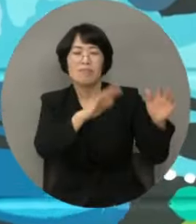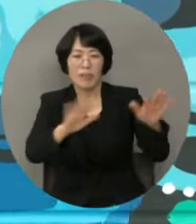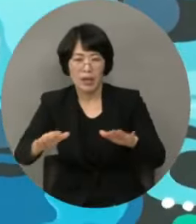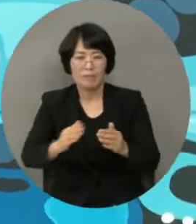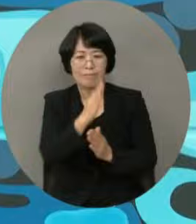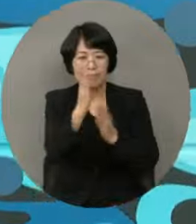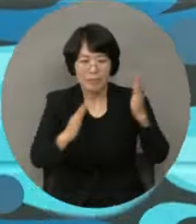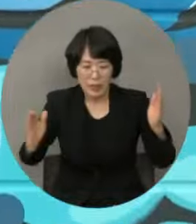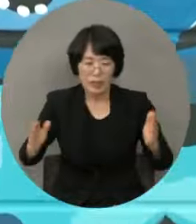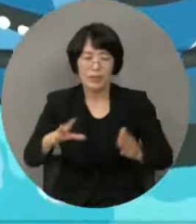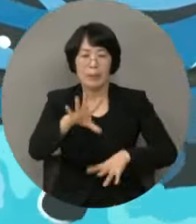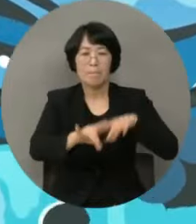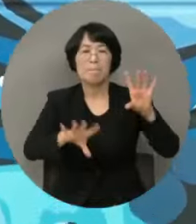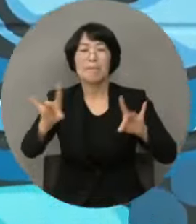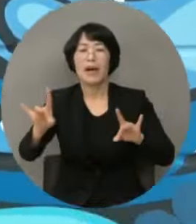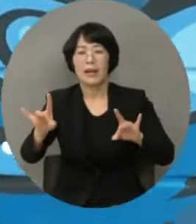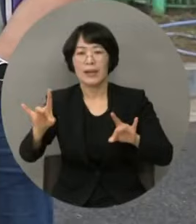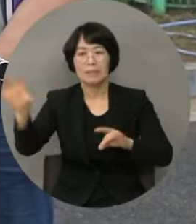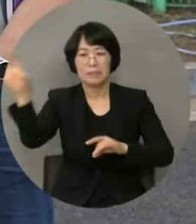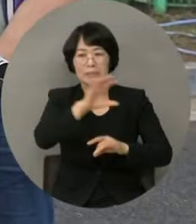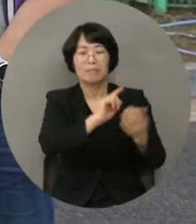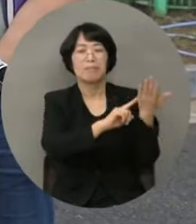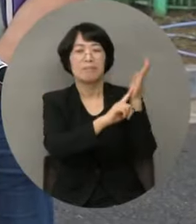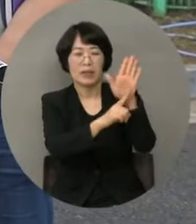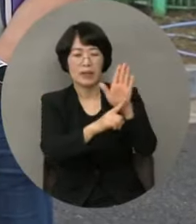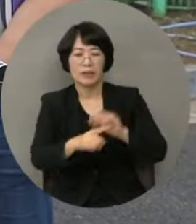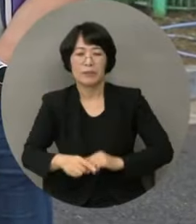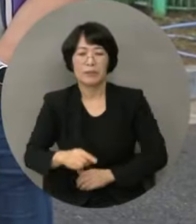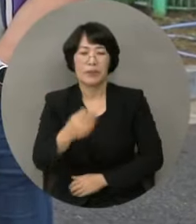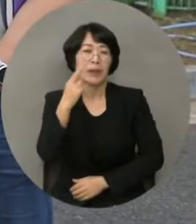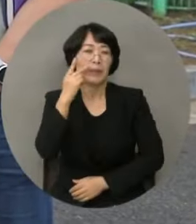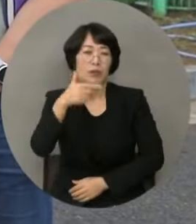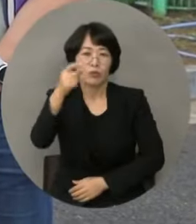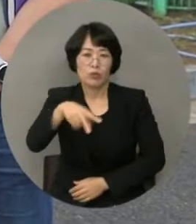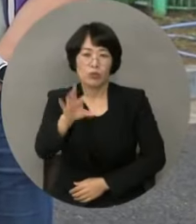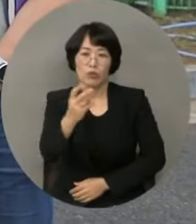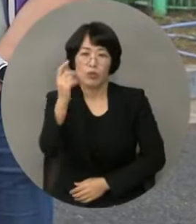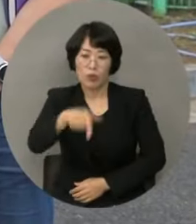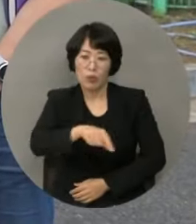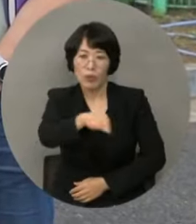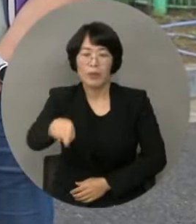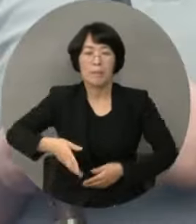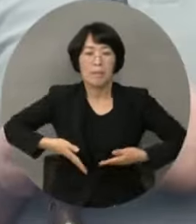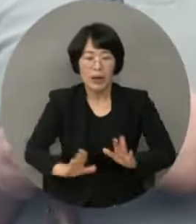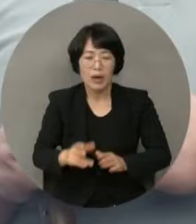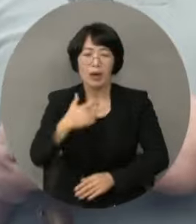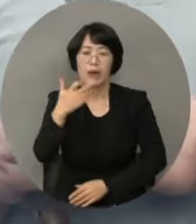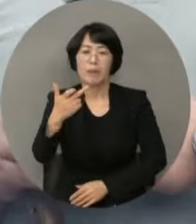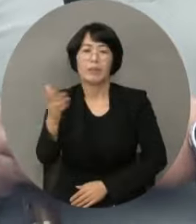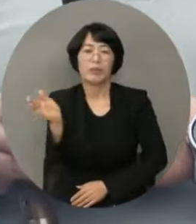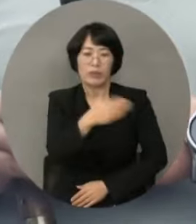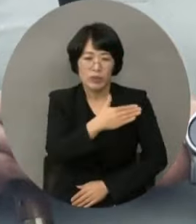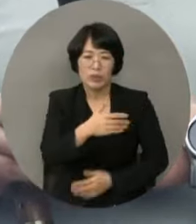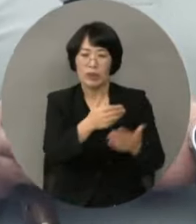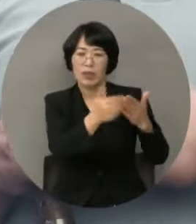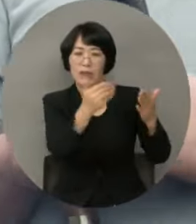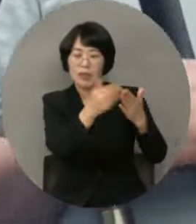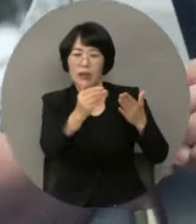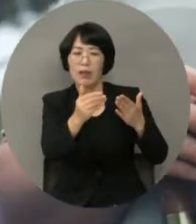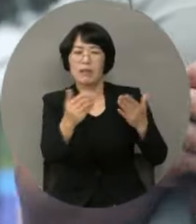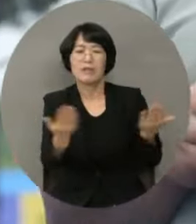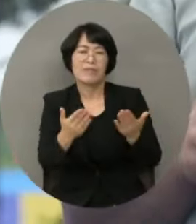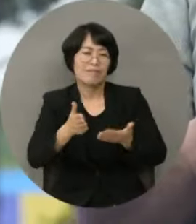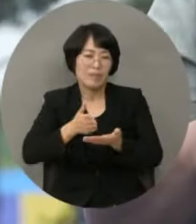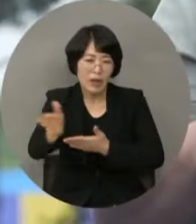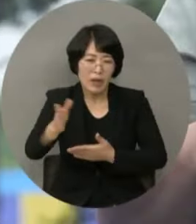들판 갯벌을 상징합니다 뉴욕 할가 출신으로 17살부터 낙서예술 그래피티 작업을